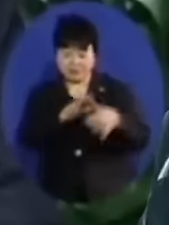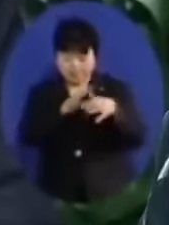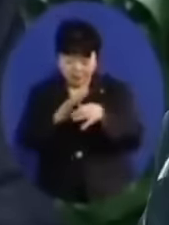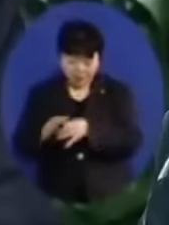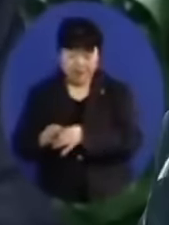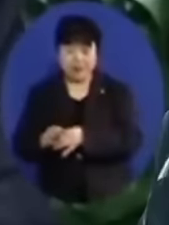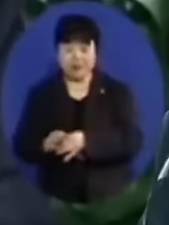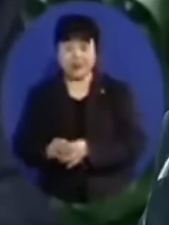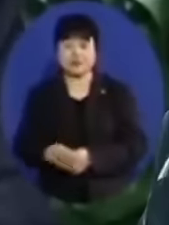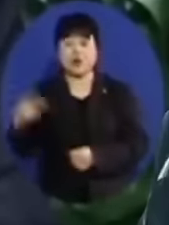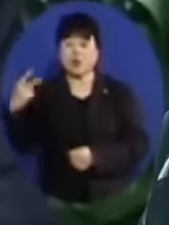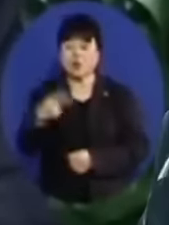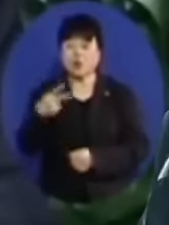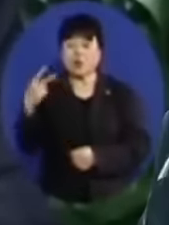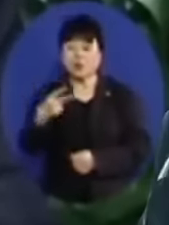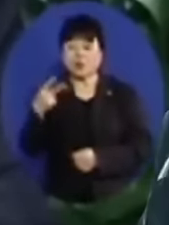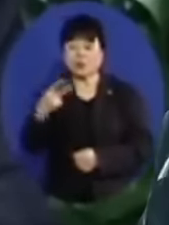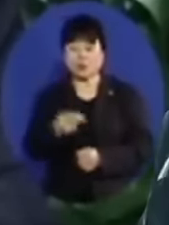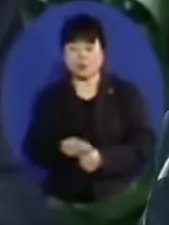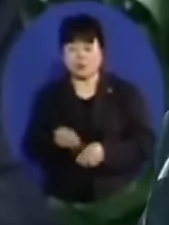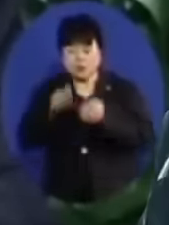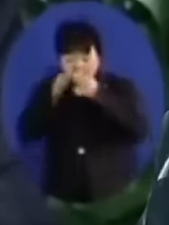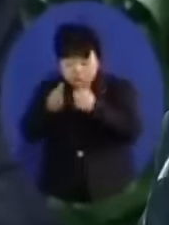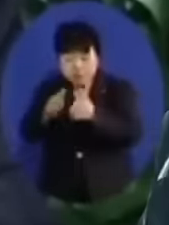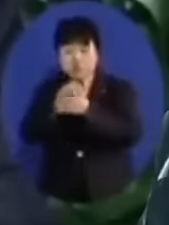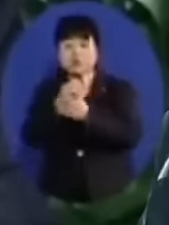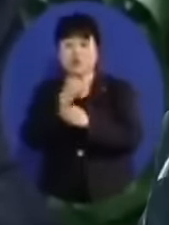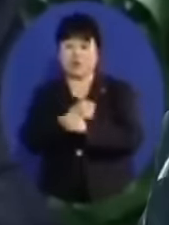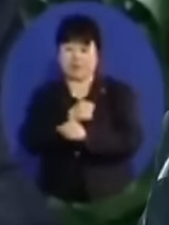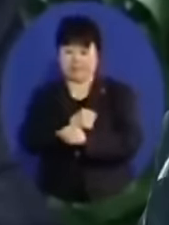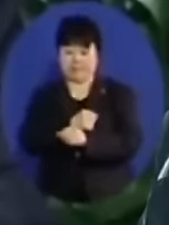계속 반복해서 기도합니다. 집중적으로